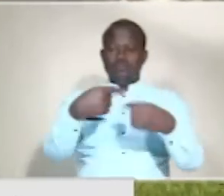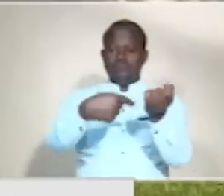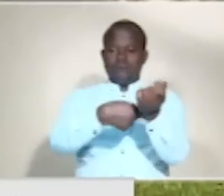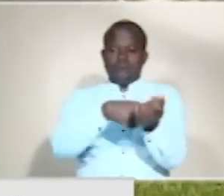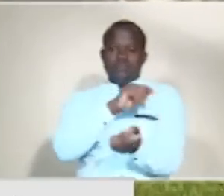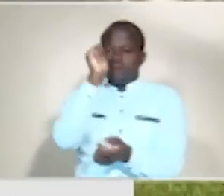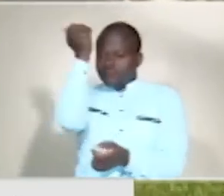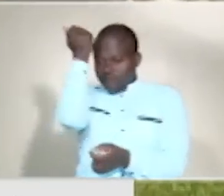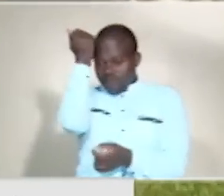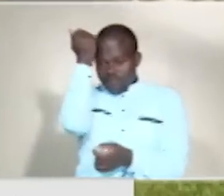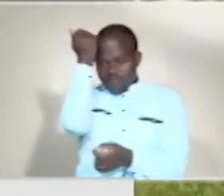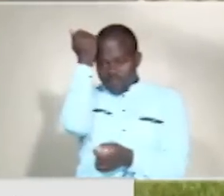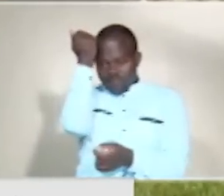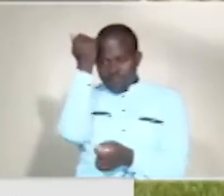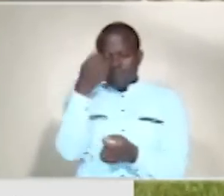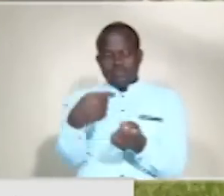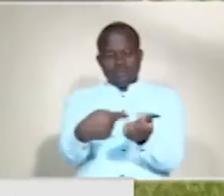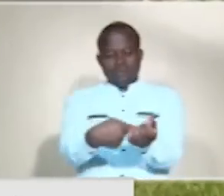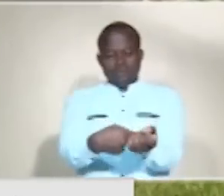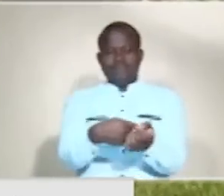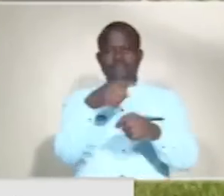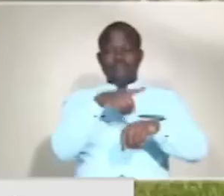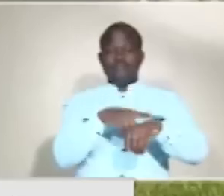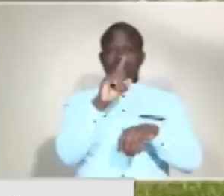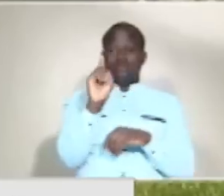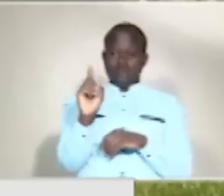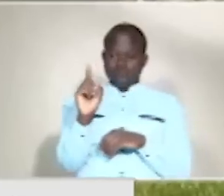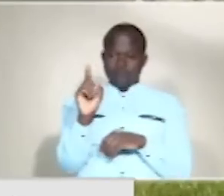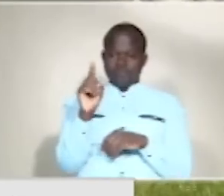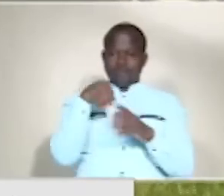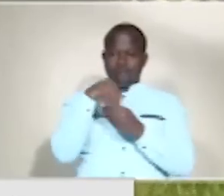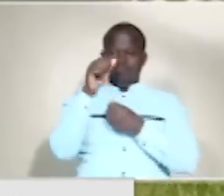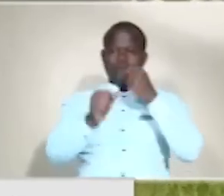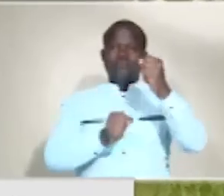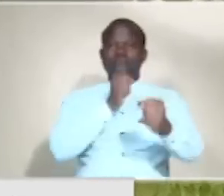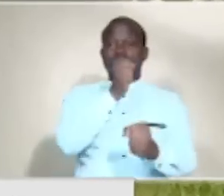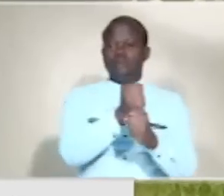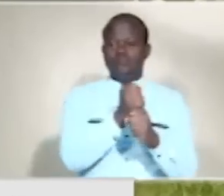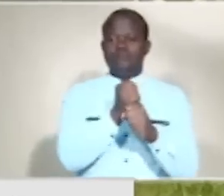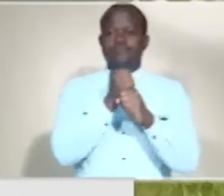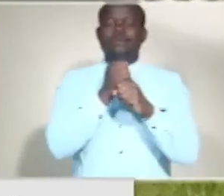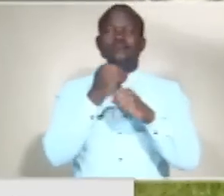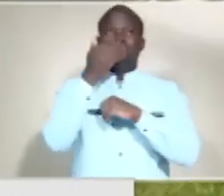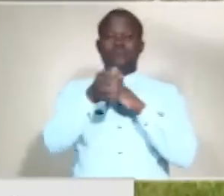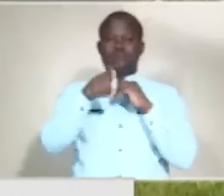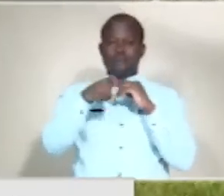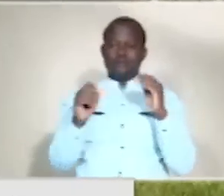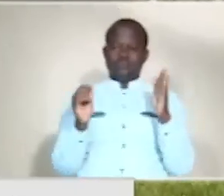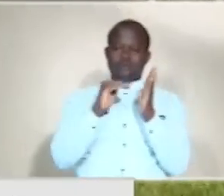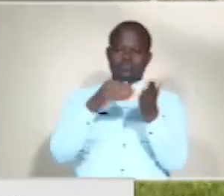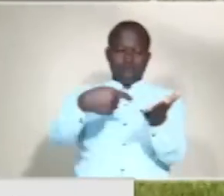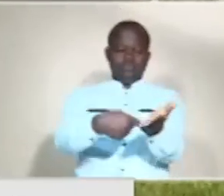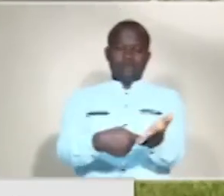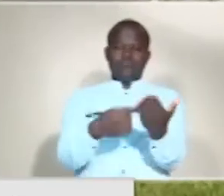kuri mituweli bavurwa inshuro imwe mu mwaka noneho yakenera kongera